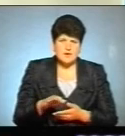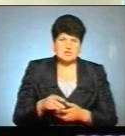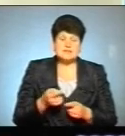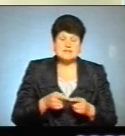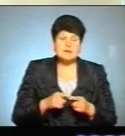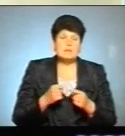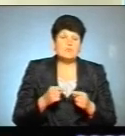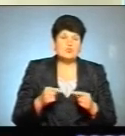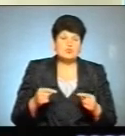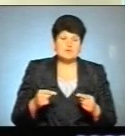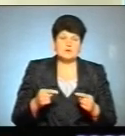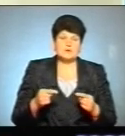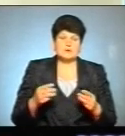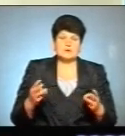будь-яка